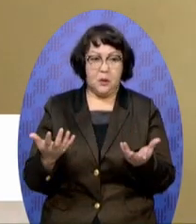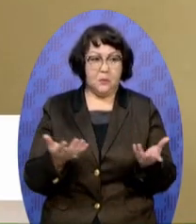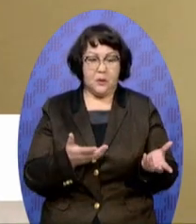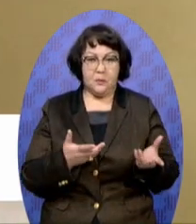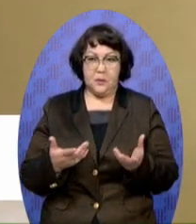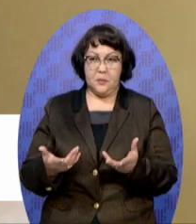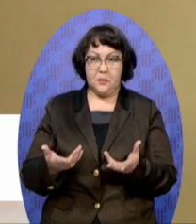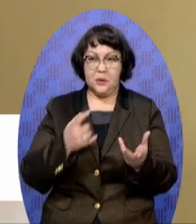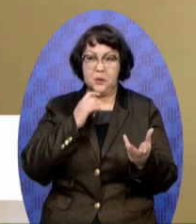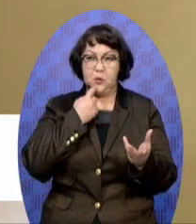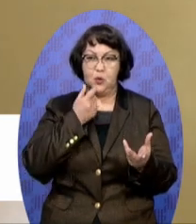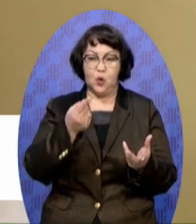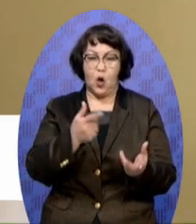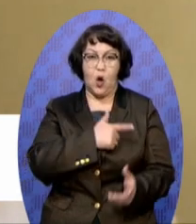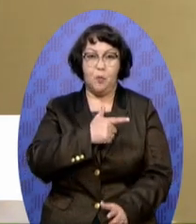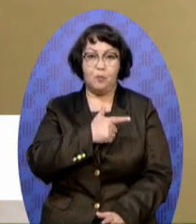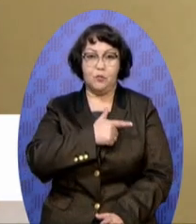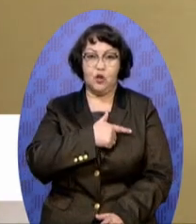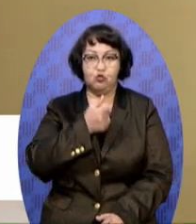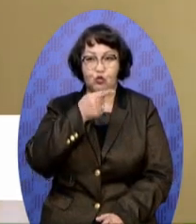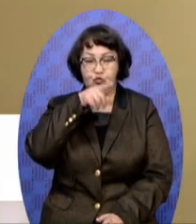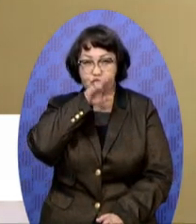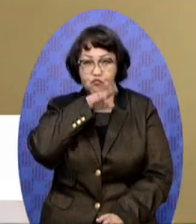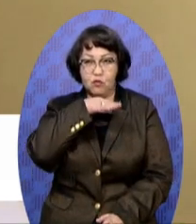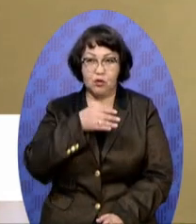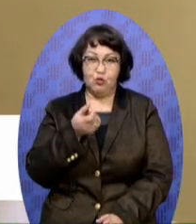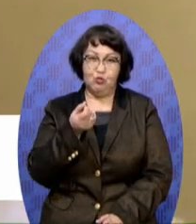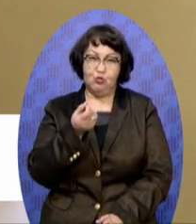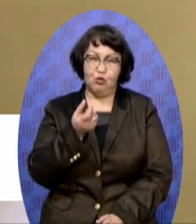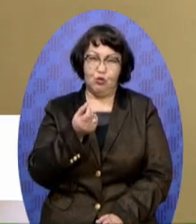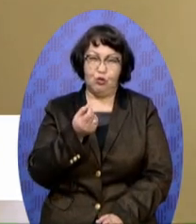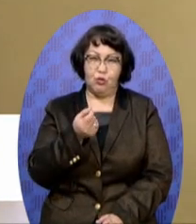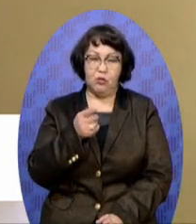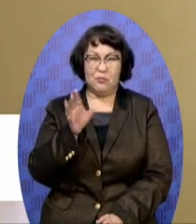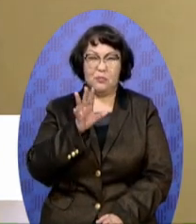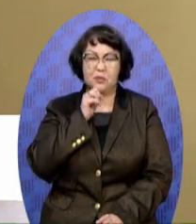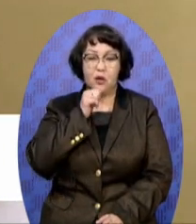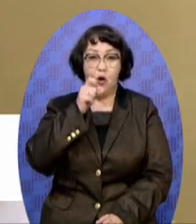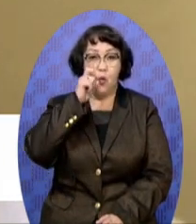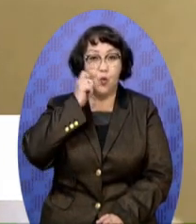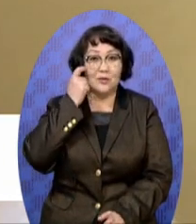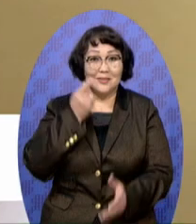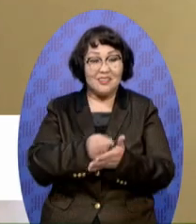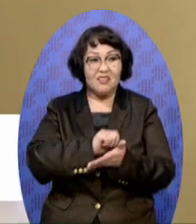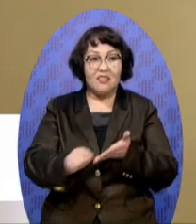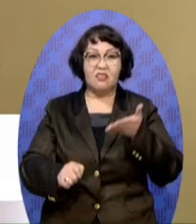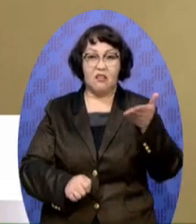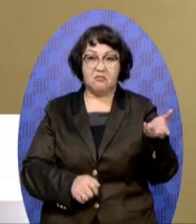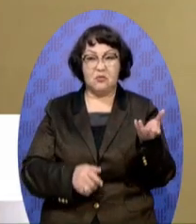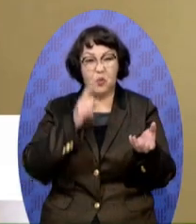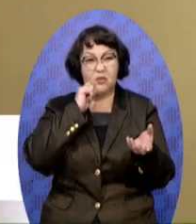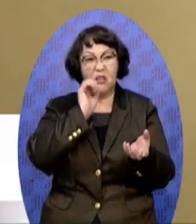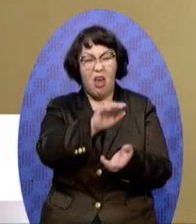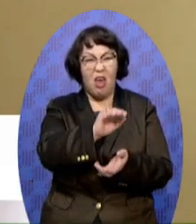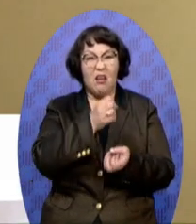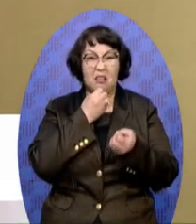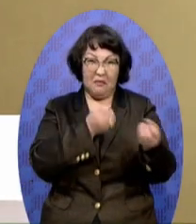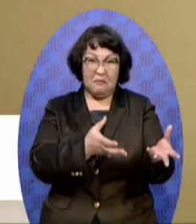яахан баг зэргийн гомдлох гараас гомдлж гэж тээ өгсөл тавьсан. Тэгээд дараагаас нь өдрөөс нь за тэгвэл